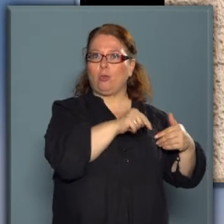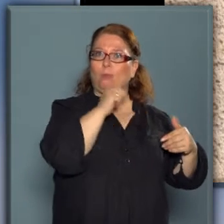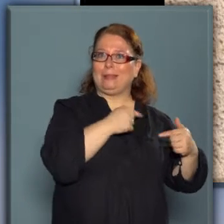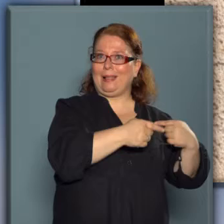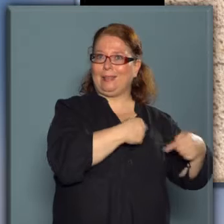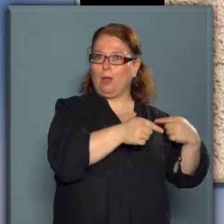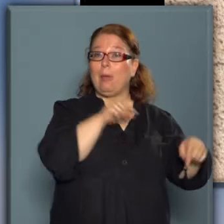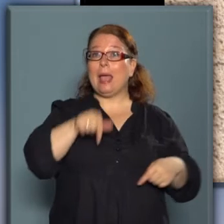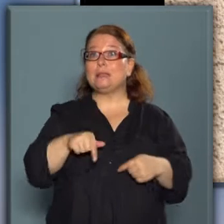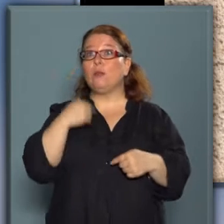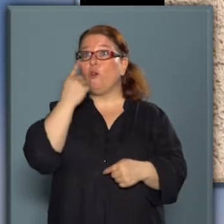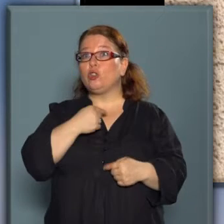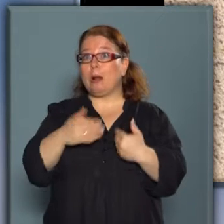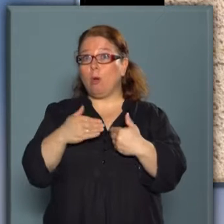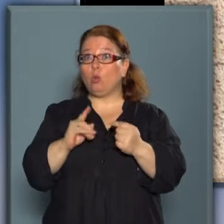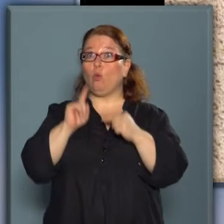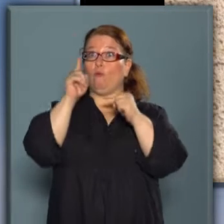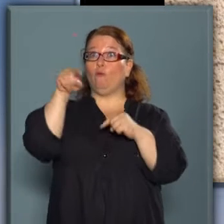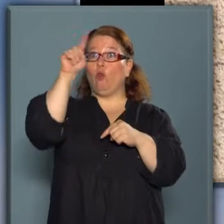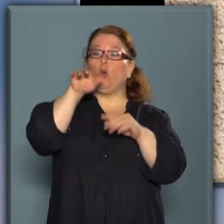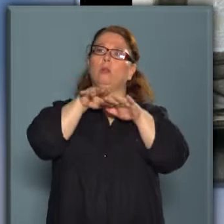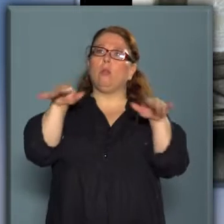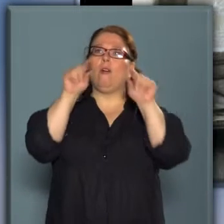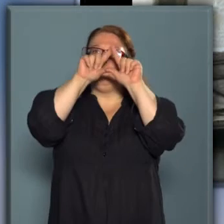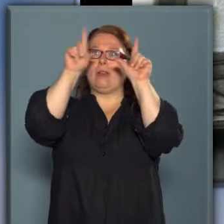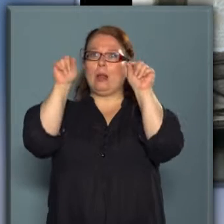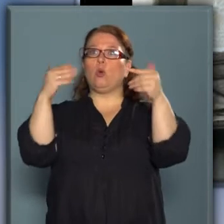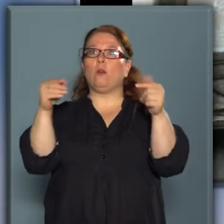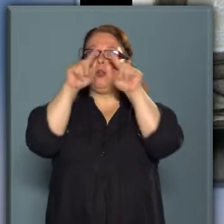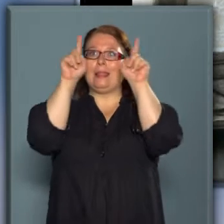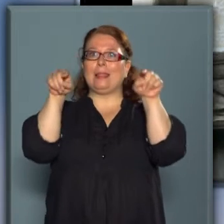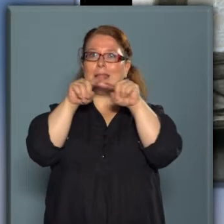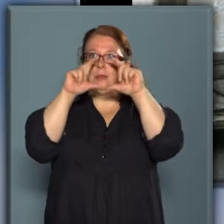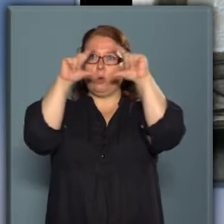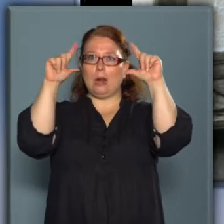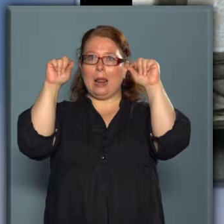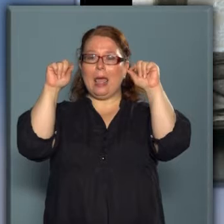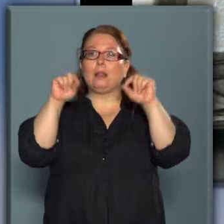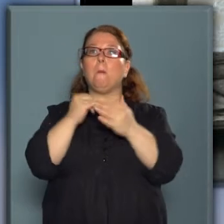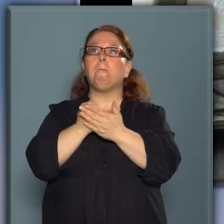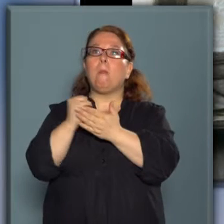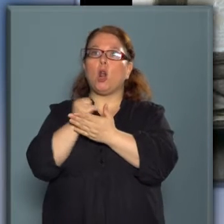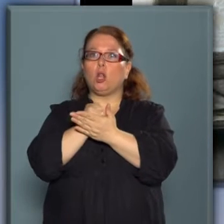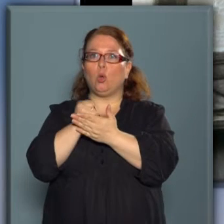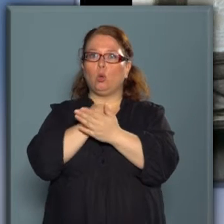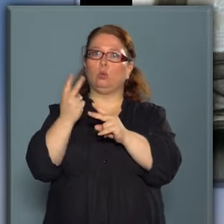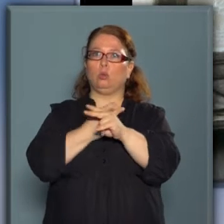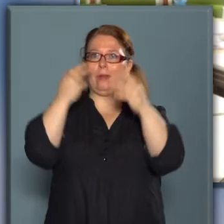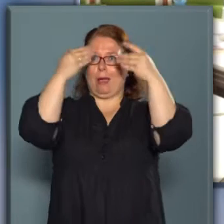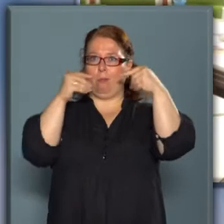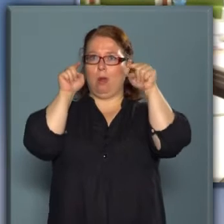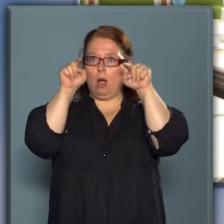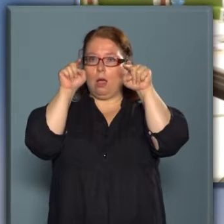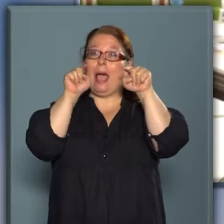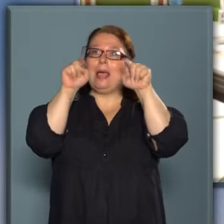vasárnapi ajtók felett általában vagy félköríves, vagy négyszögletes maratott üvegablakok voltak,